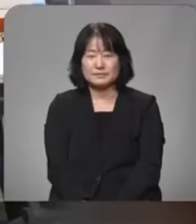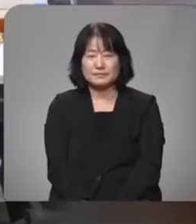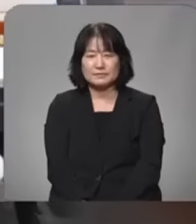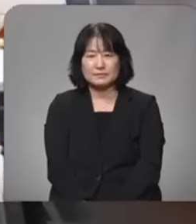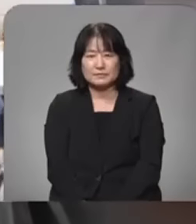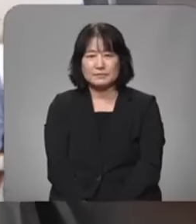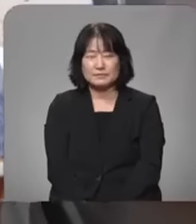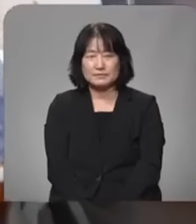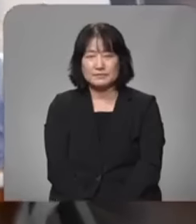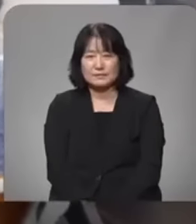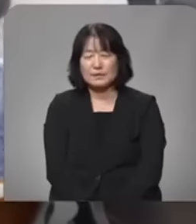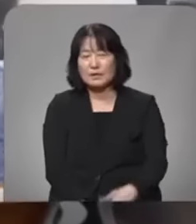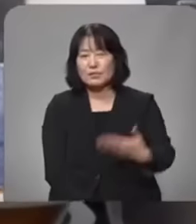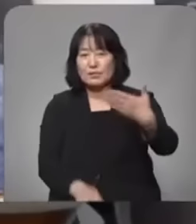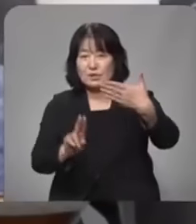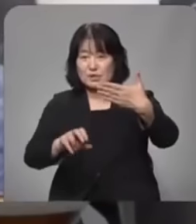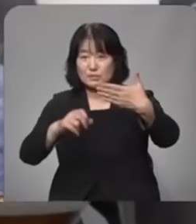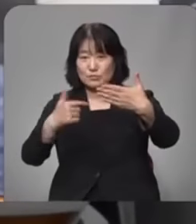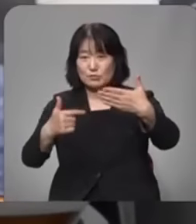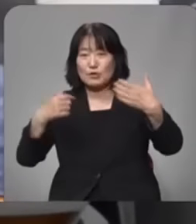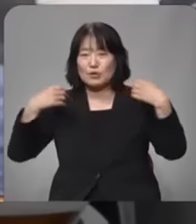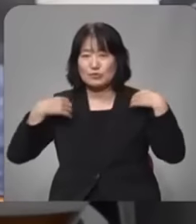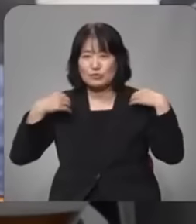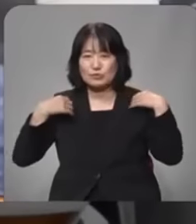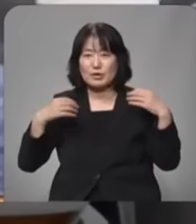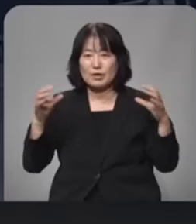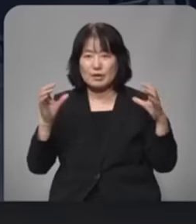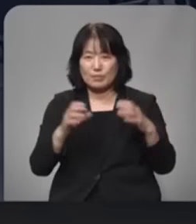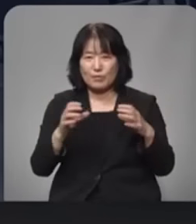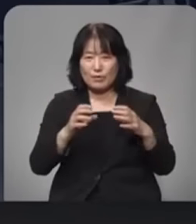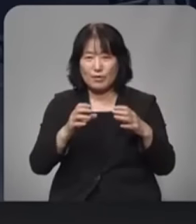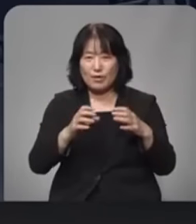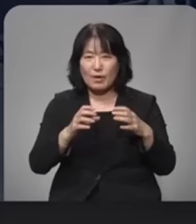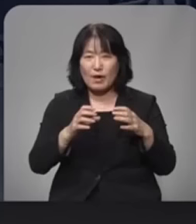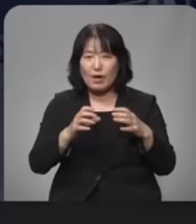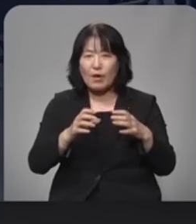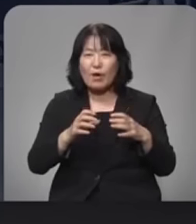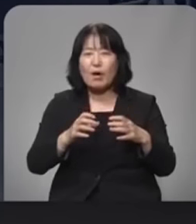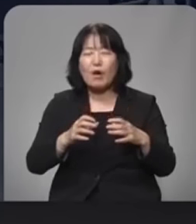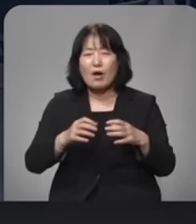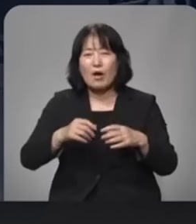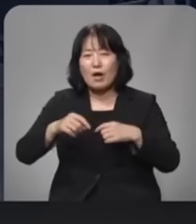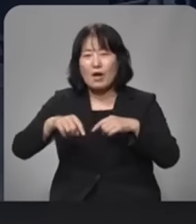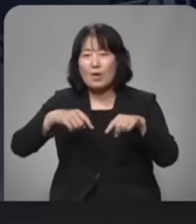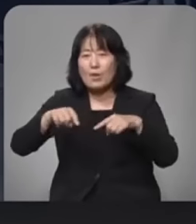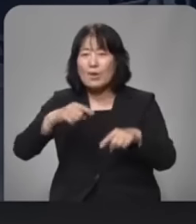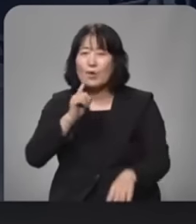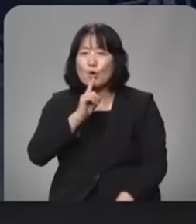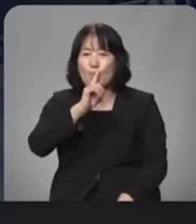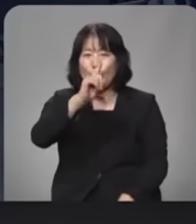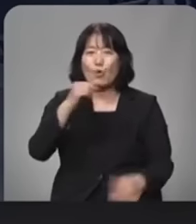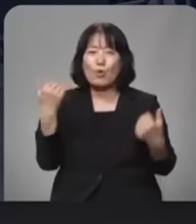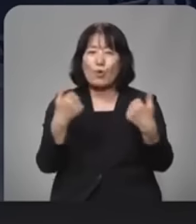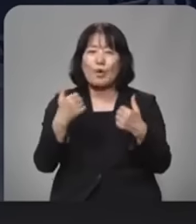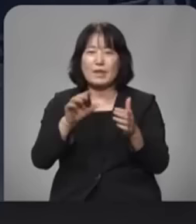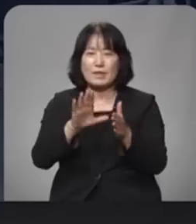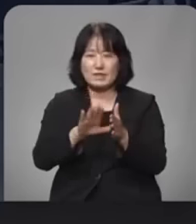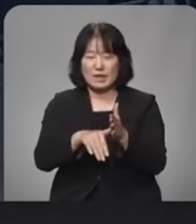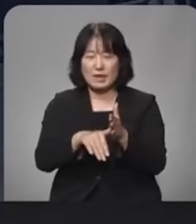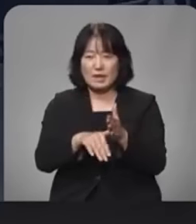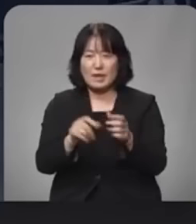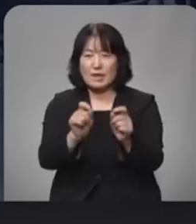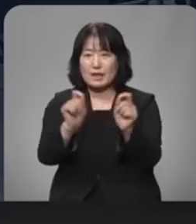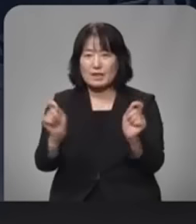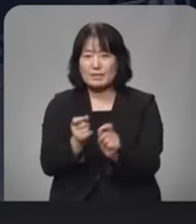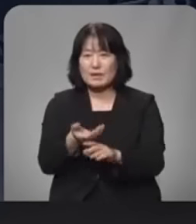지난 26일 군에서 열린 양양군 창의시책 보고회 김진 군수는 양양군 팀장급 이상